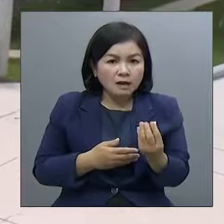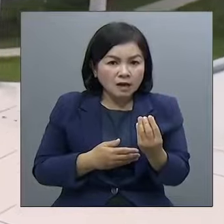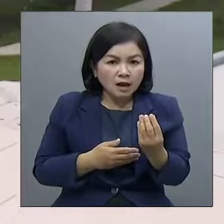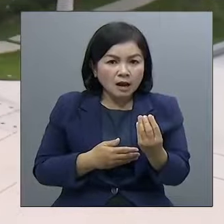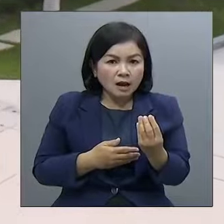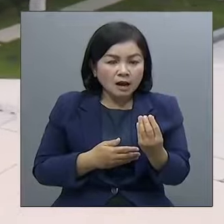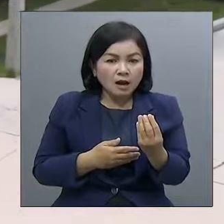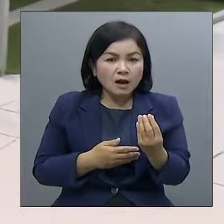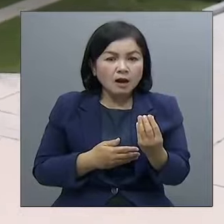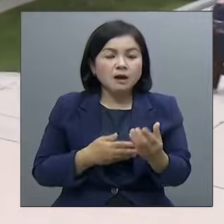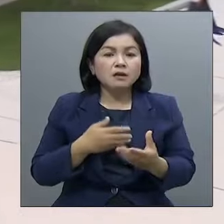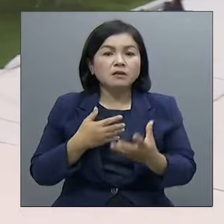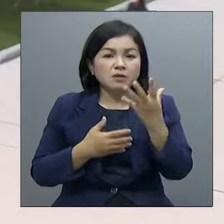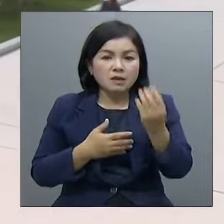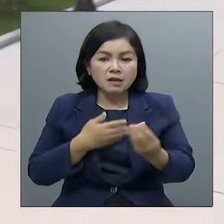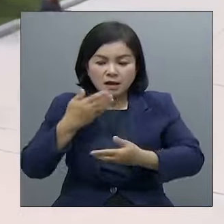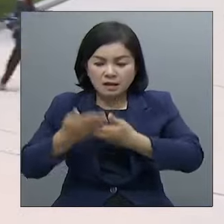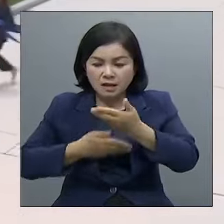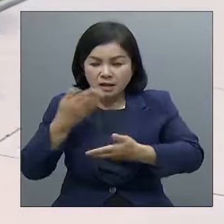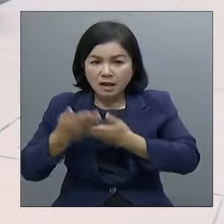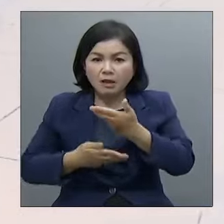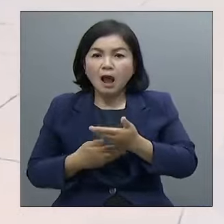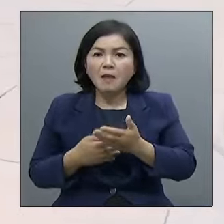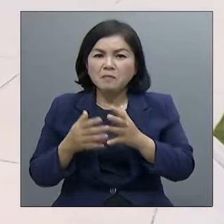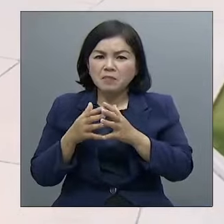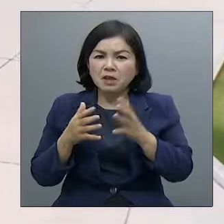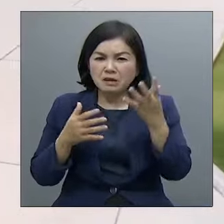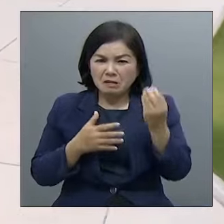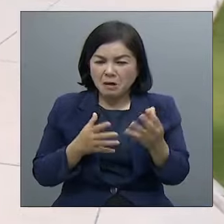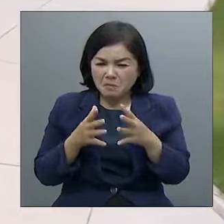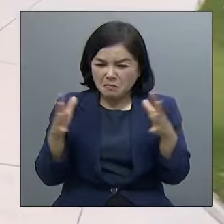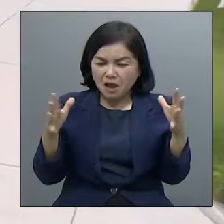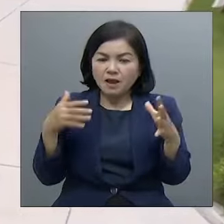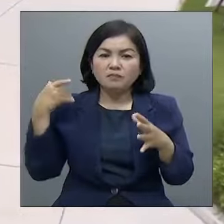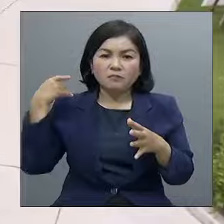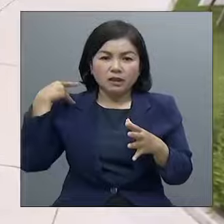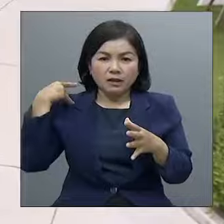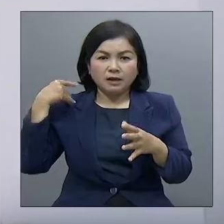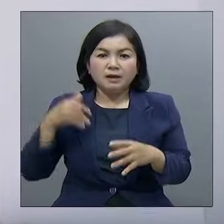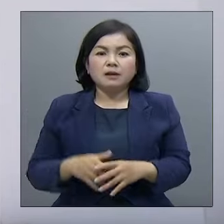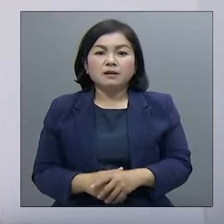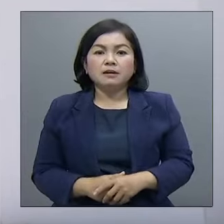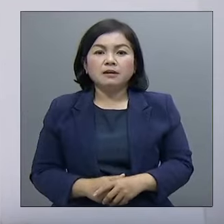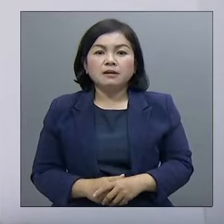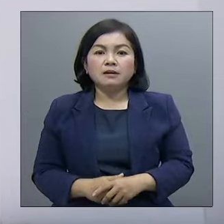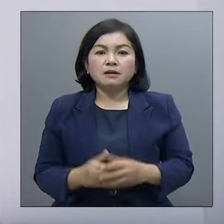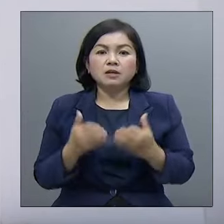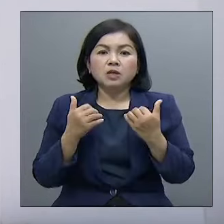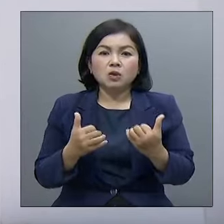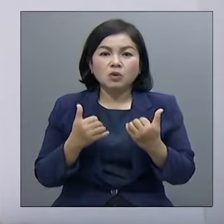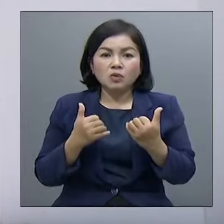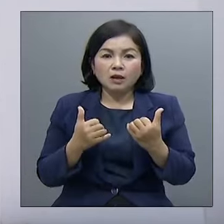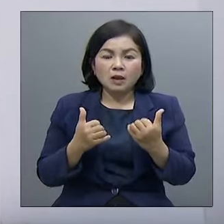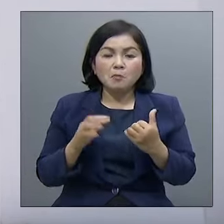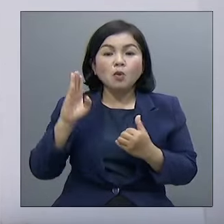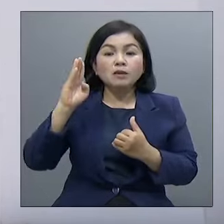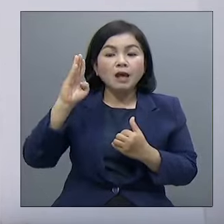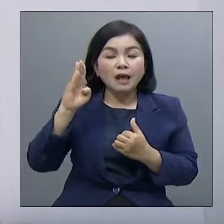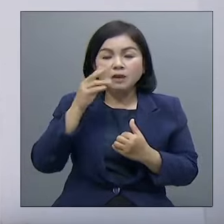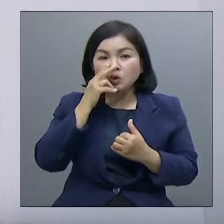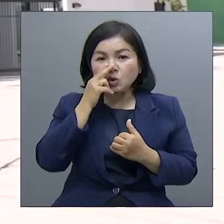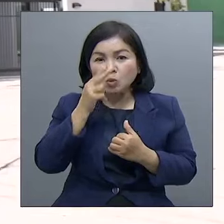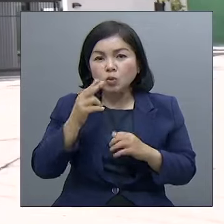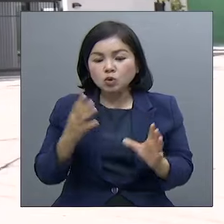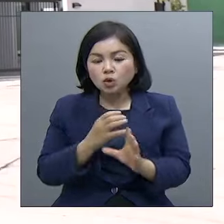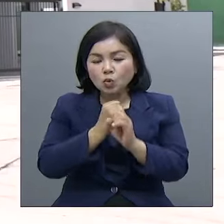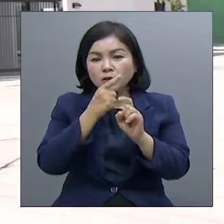ขายได้ในแต่ละไตรมาสถึง10เท่าในปัจจุบันค่ะ ขณะที่ DD Property ค่ะมีการจัดทำรายงานทุ